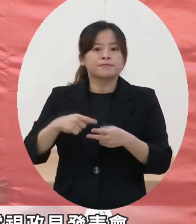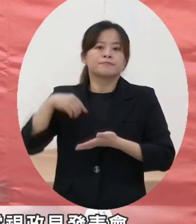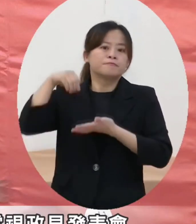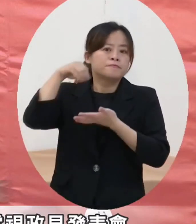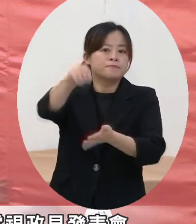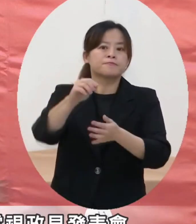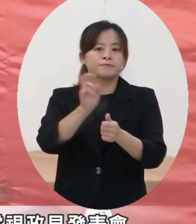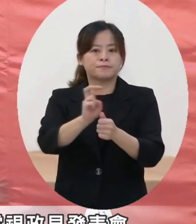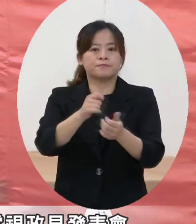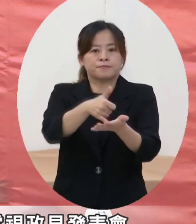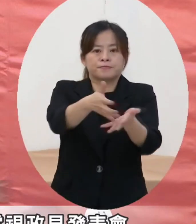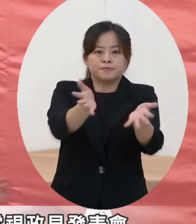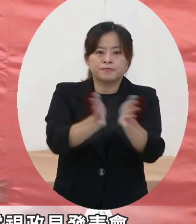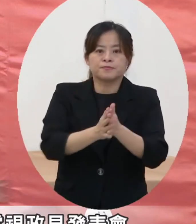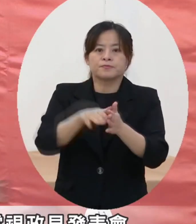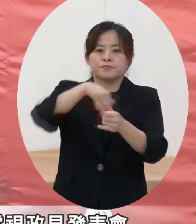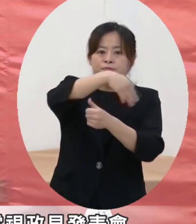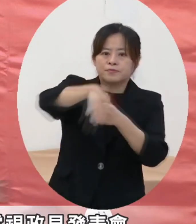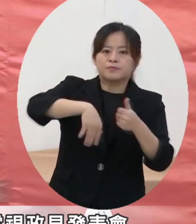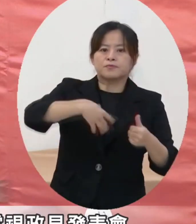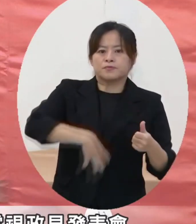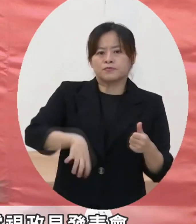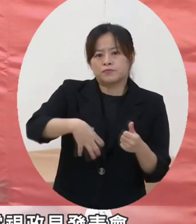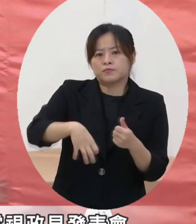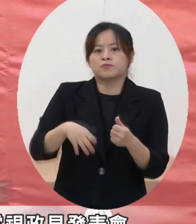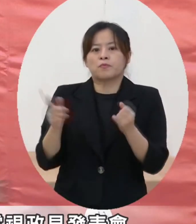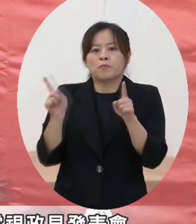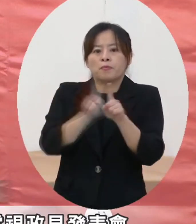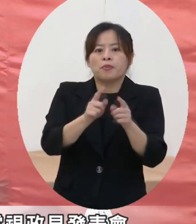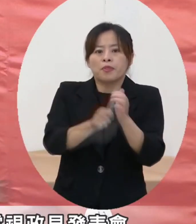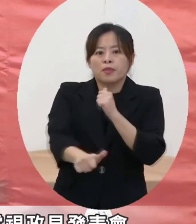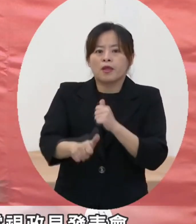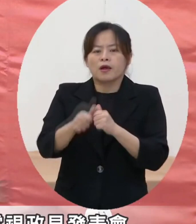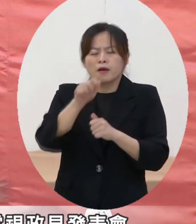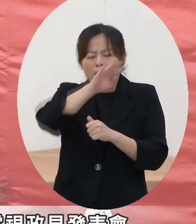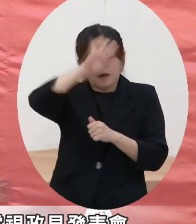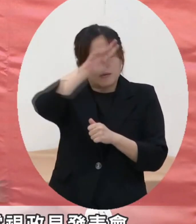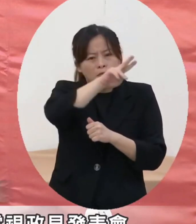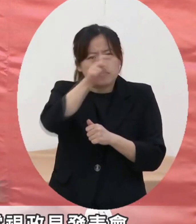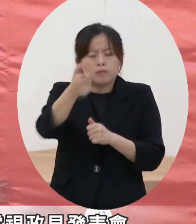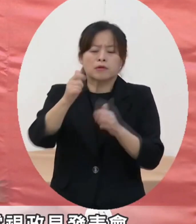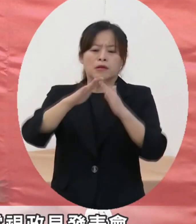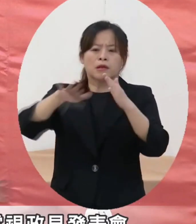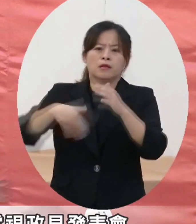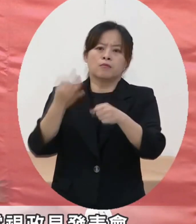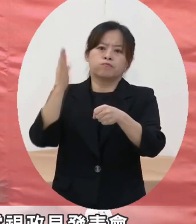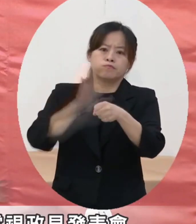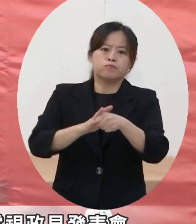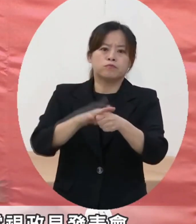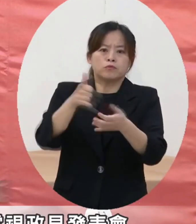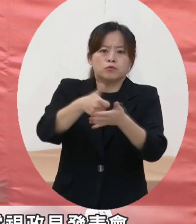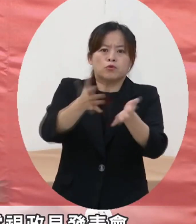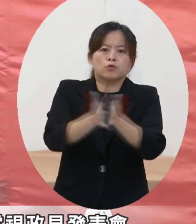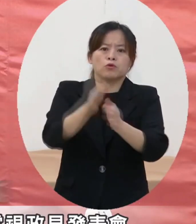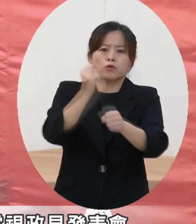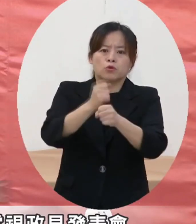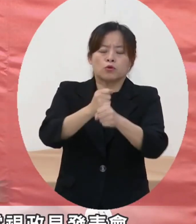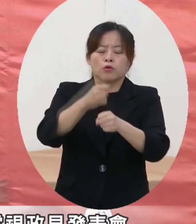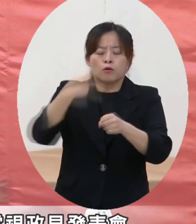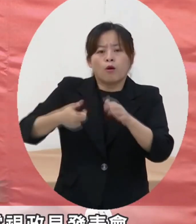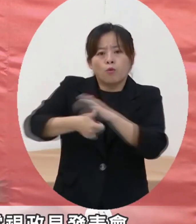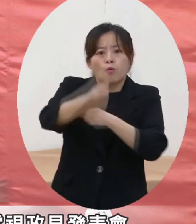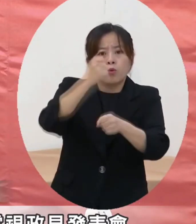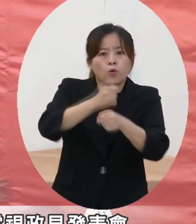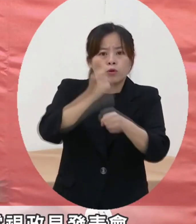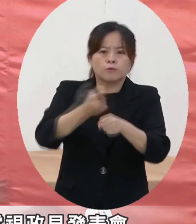我们提出照顾弱势单身孕妇的陪产假、罕见儿童的家庭生活津贴、弱势劳工再就业，我们再加